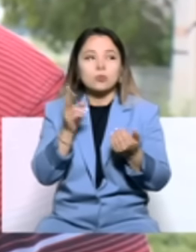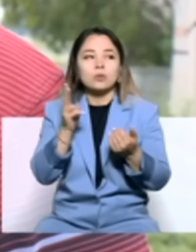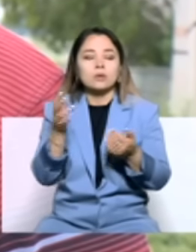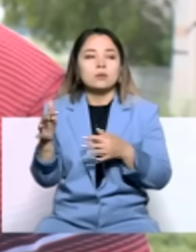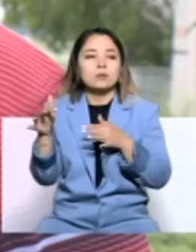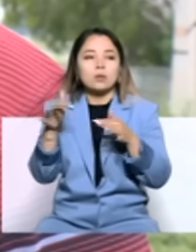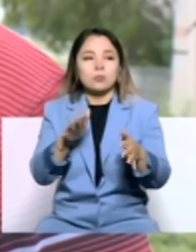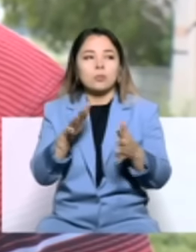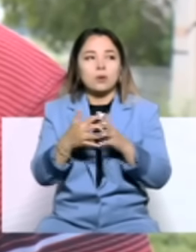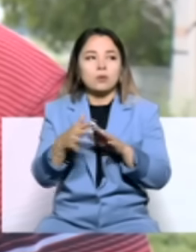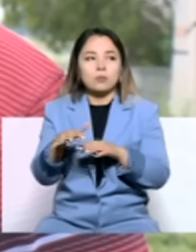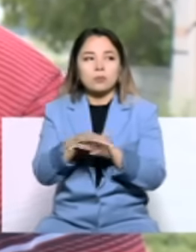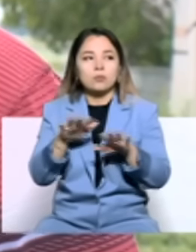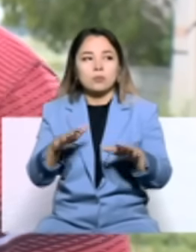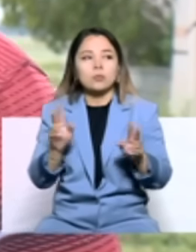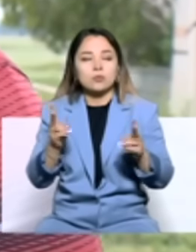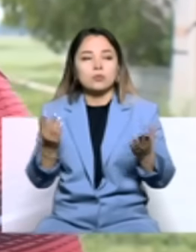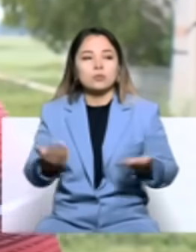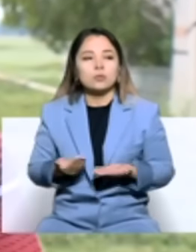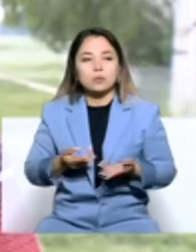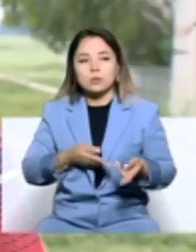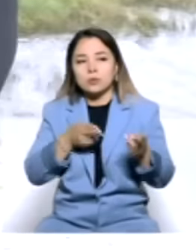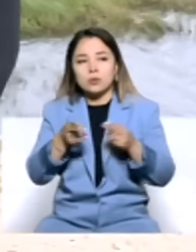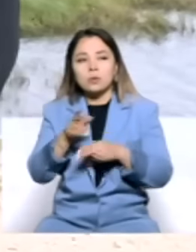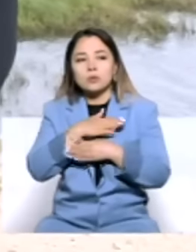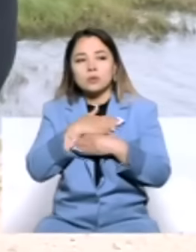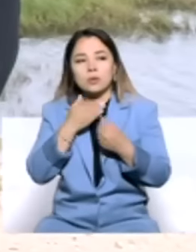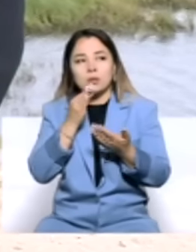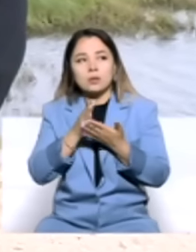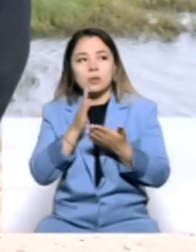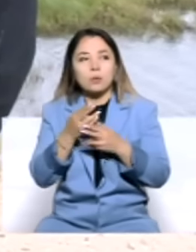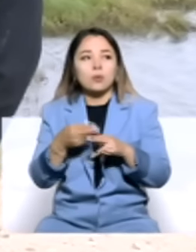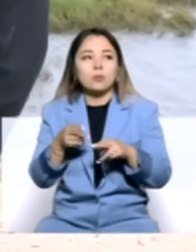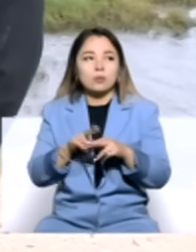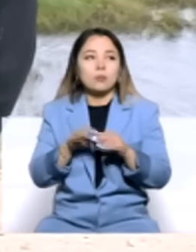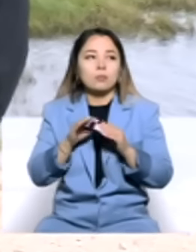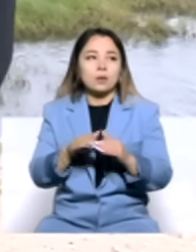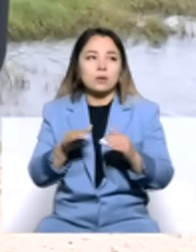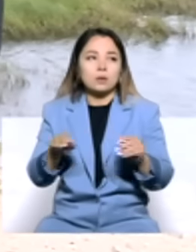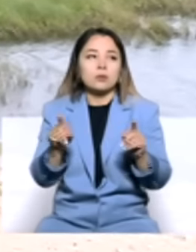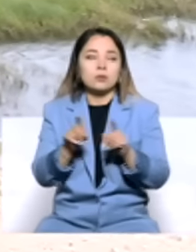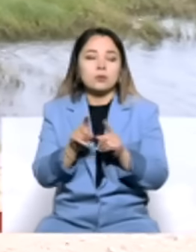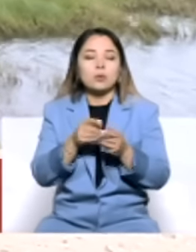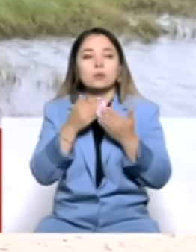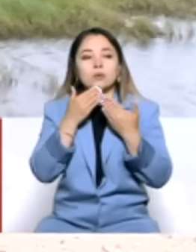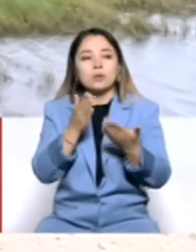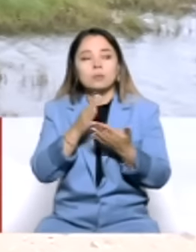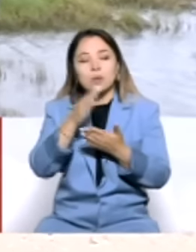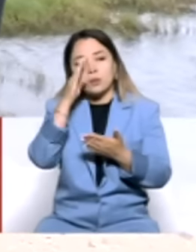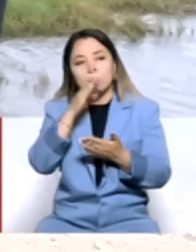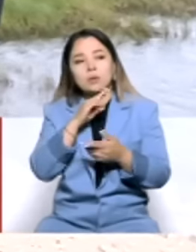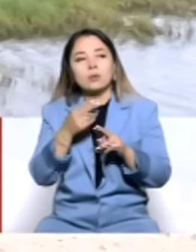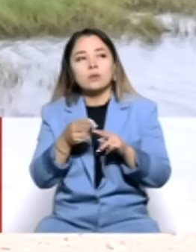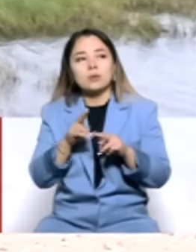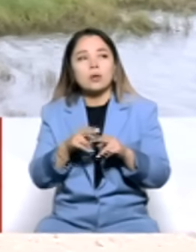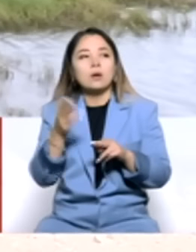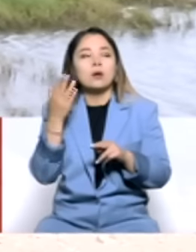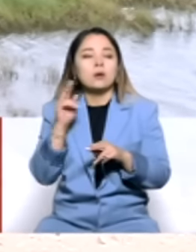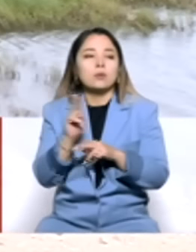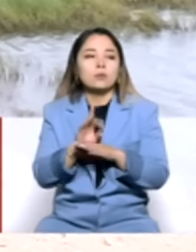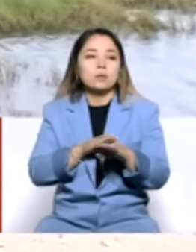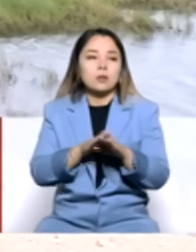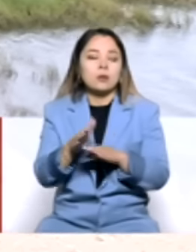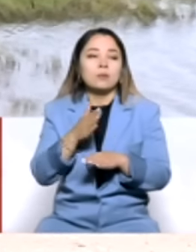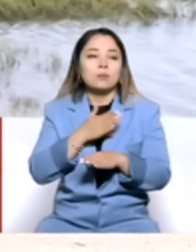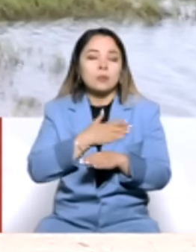келеді? Байлық қойсада ешкім тұрмайды бізден басқа адам. Сосын ана балаларымыз сұрайды, әке ана не дейді, қашан оңдайды дейді,